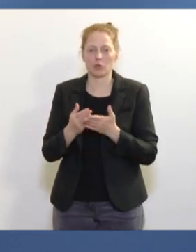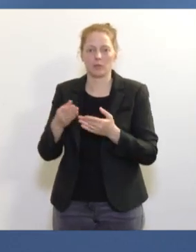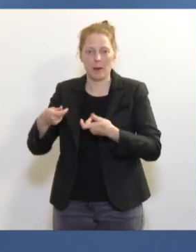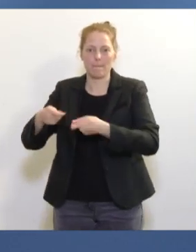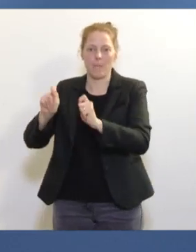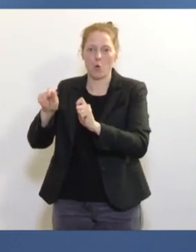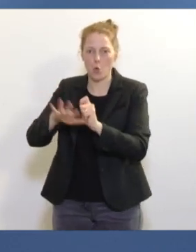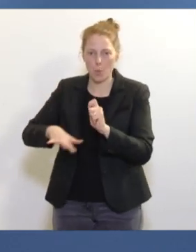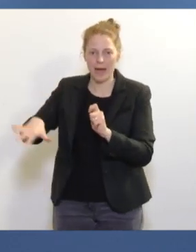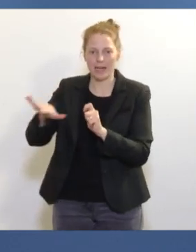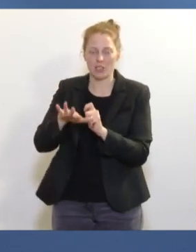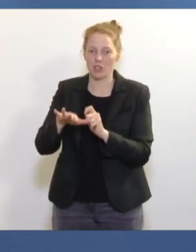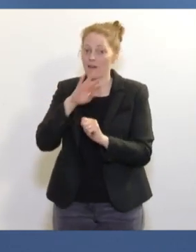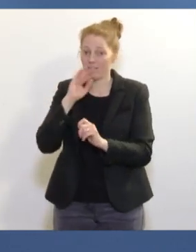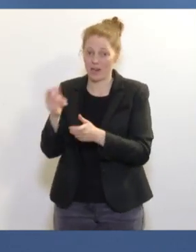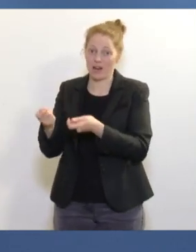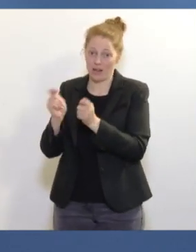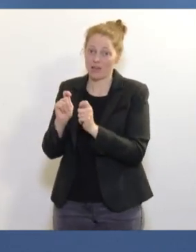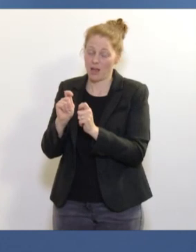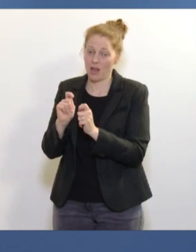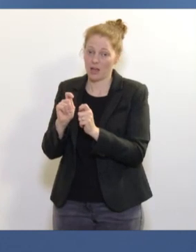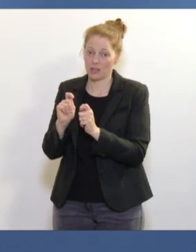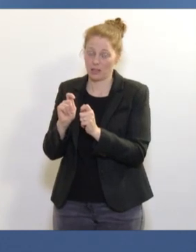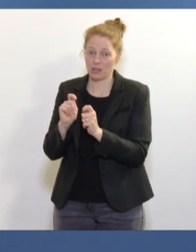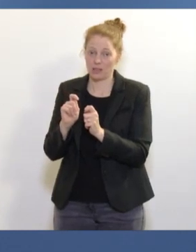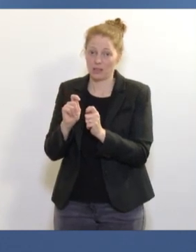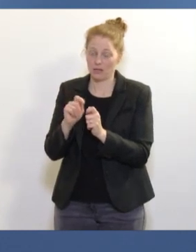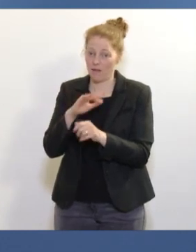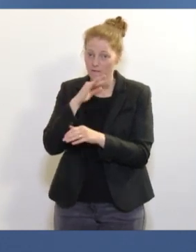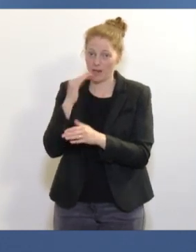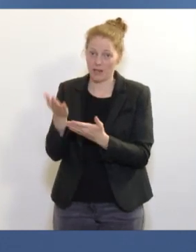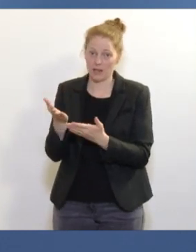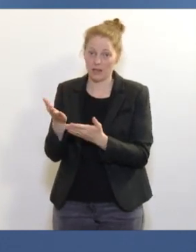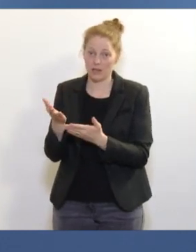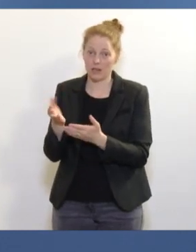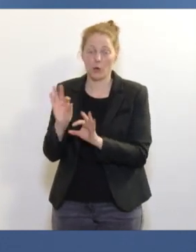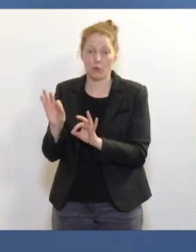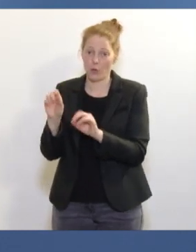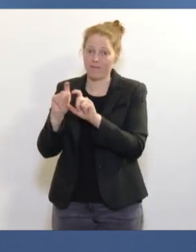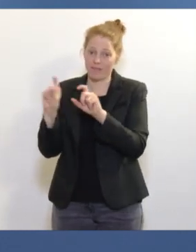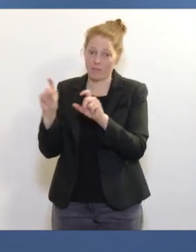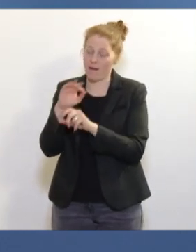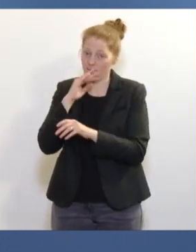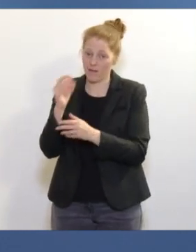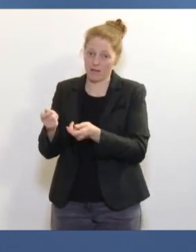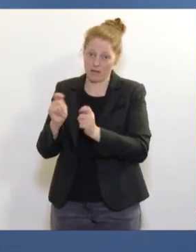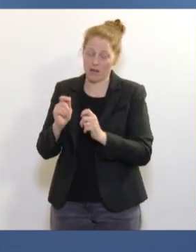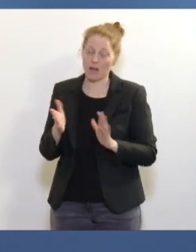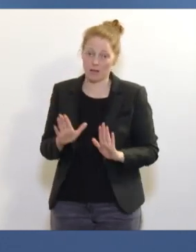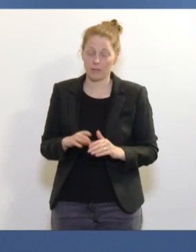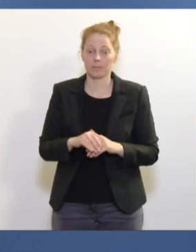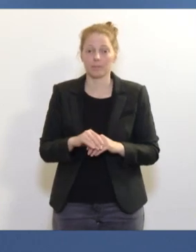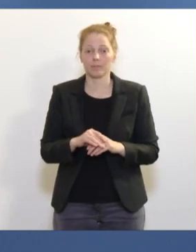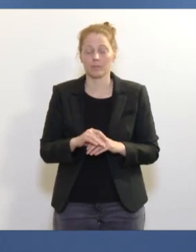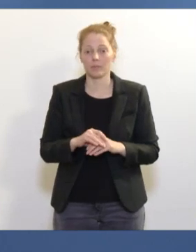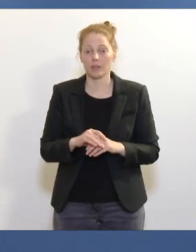dass mit vielen, ganz vielen Leuten, weil dort auch beschäftigungsintensive Betriebe sind, dabei. Ich ging nach dabei